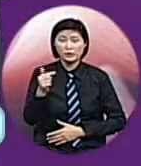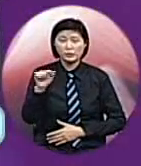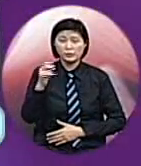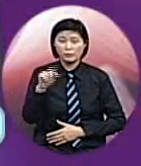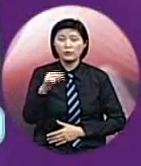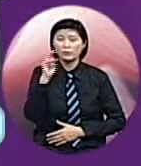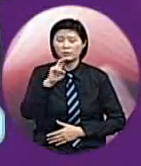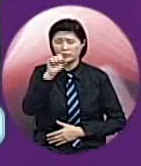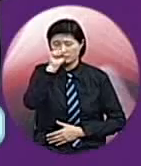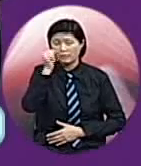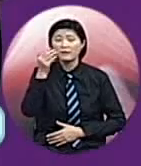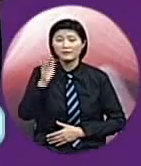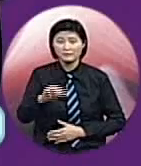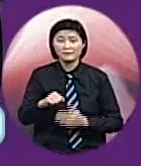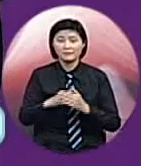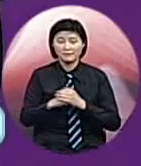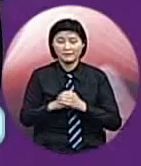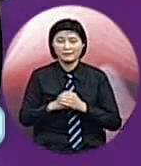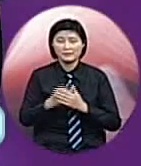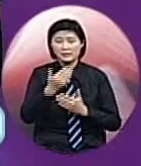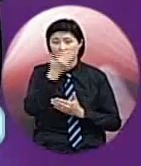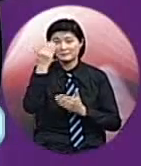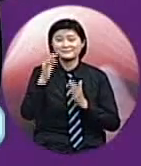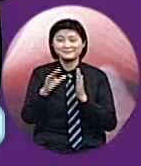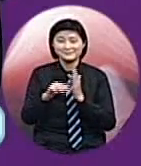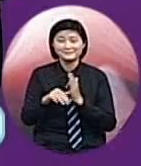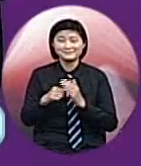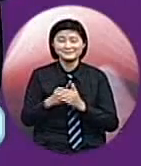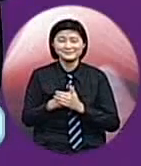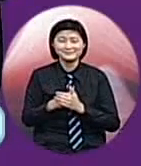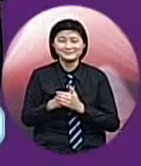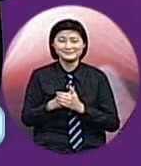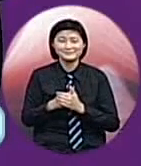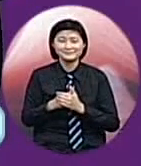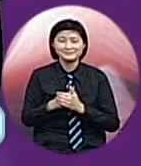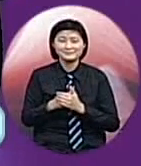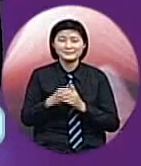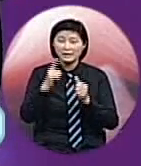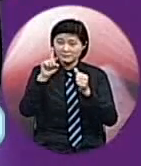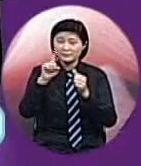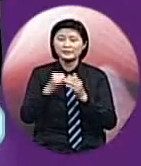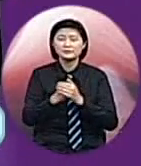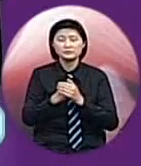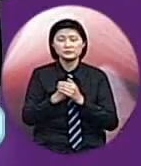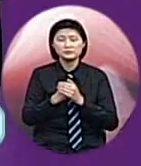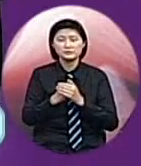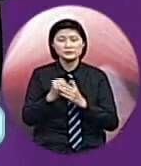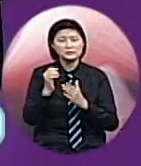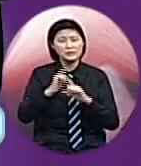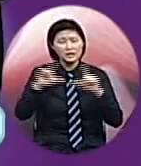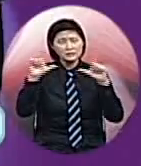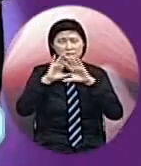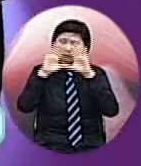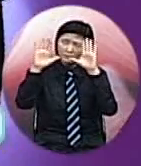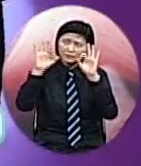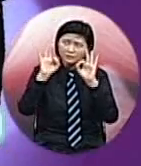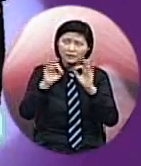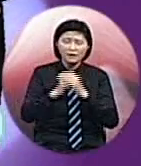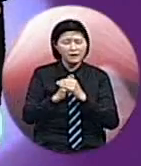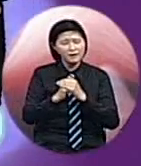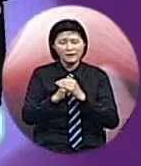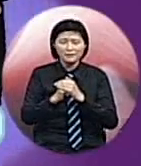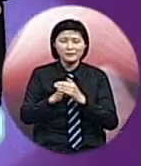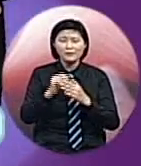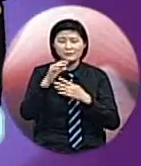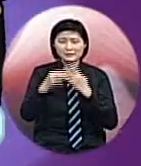이제 좋아했거든요. 우리는 학창 시절이었으니까 그때가 예예예. 예, 예. 그래서 한번 저 날도 이렇고 그래서. 예. 아 이게